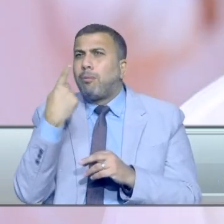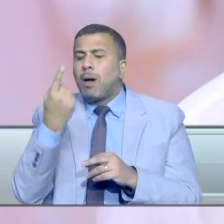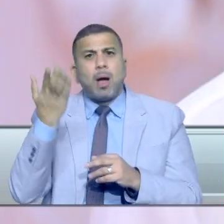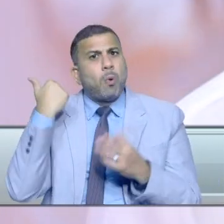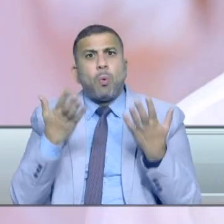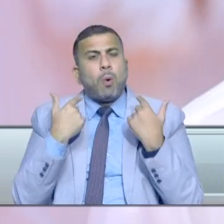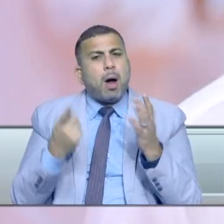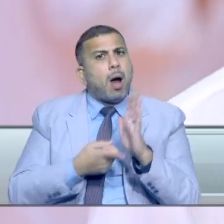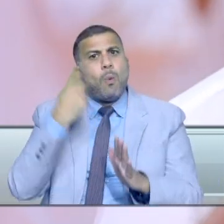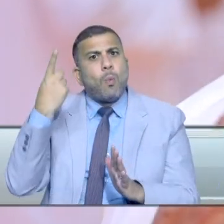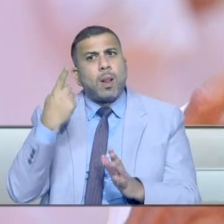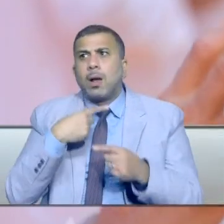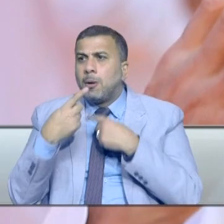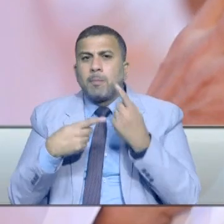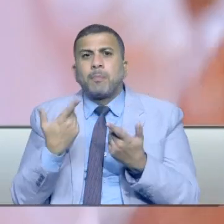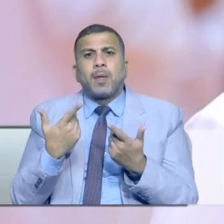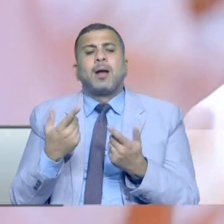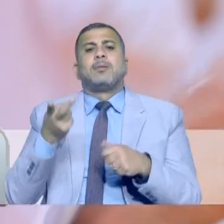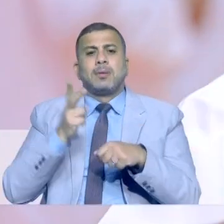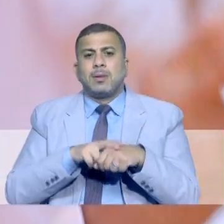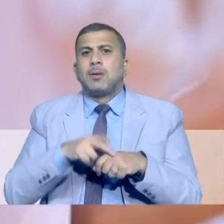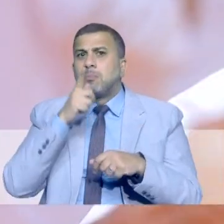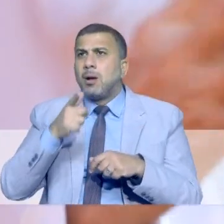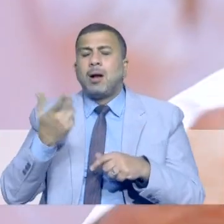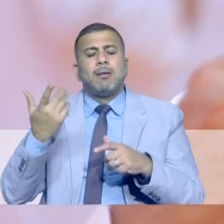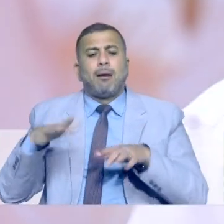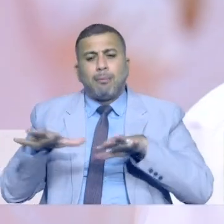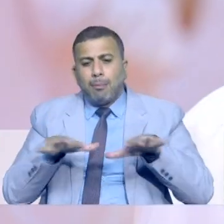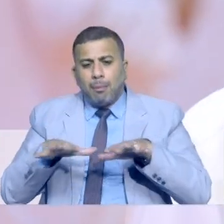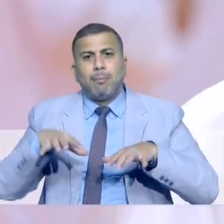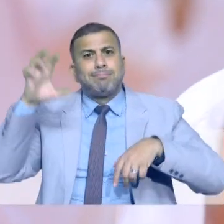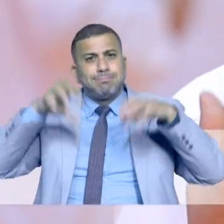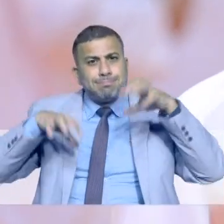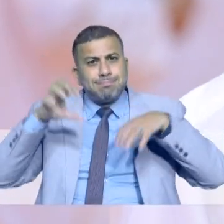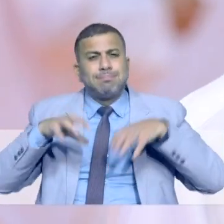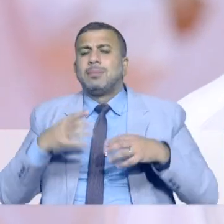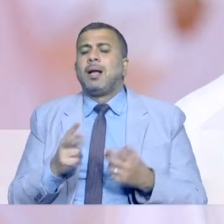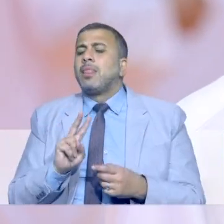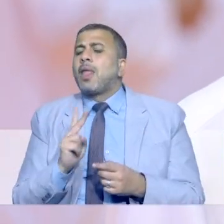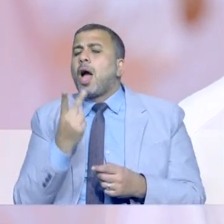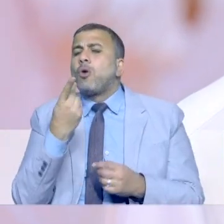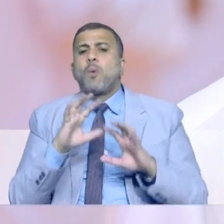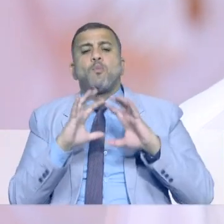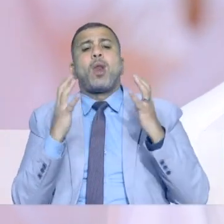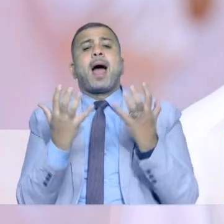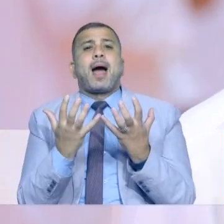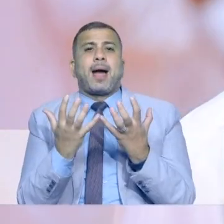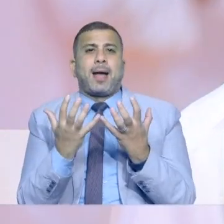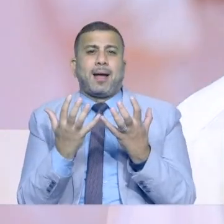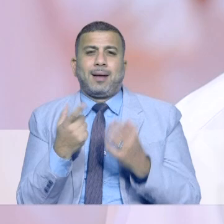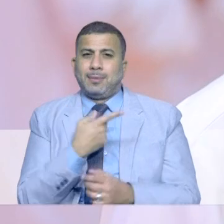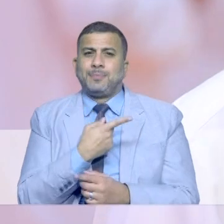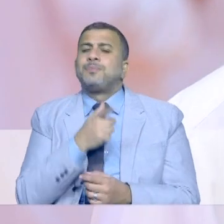مسبوقة، نتكلم في حوادث غير مسبوقة لها علاقة بتغير